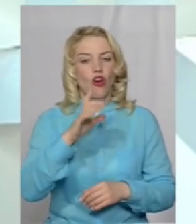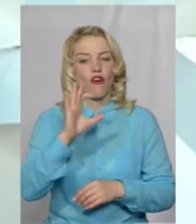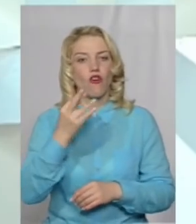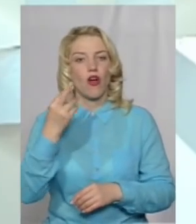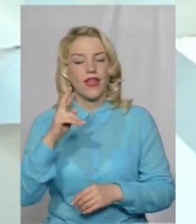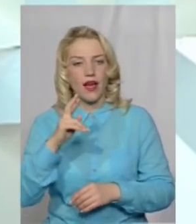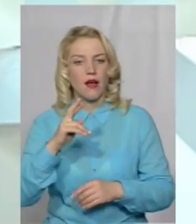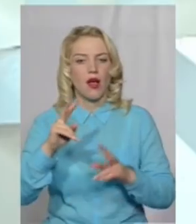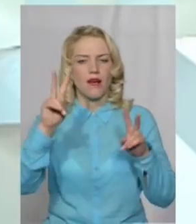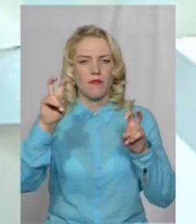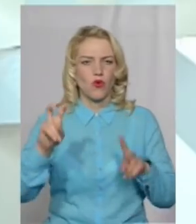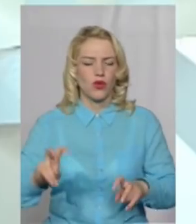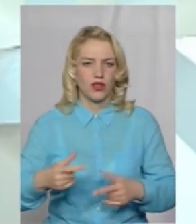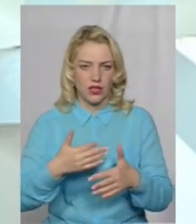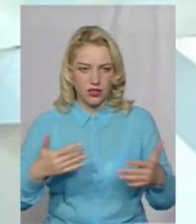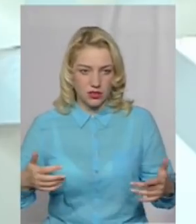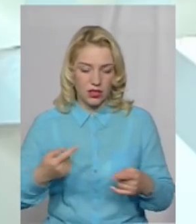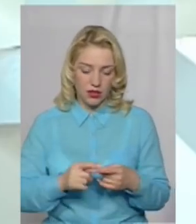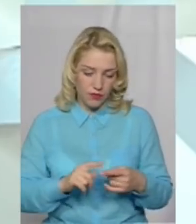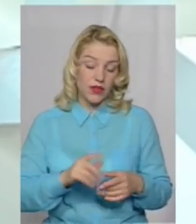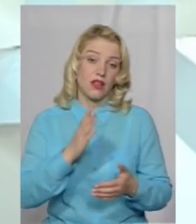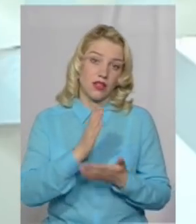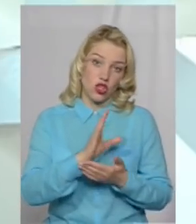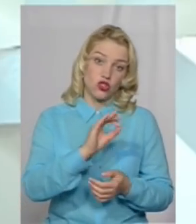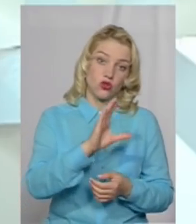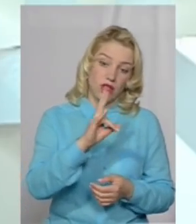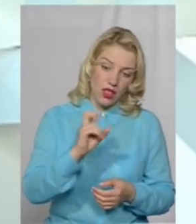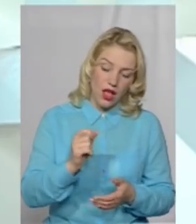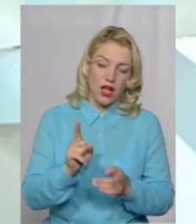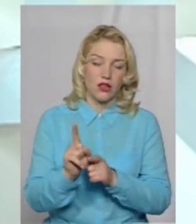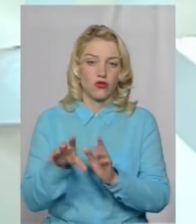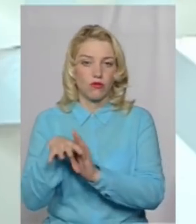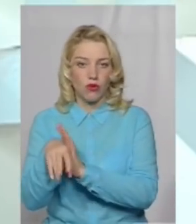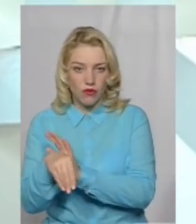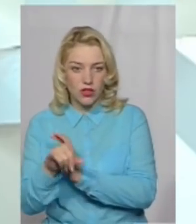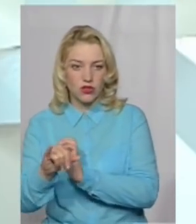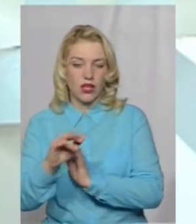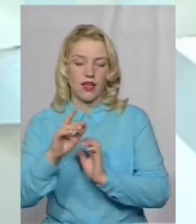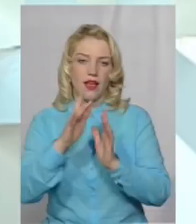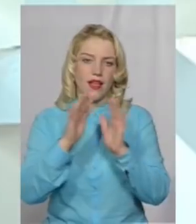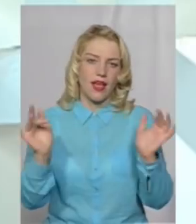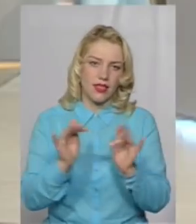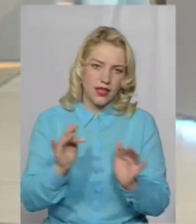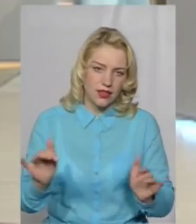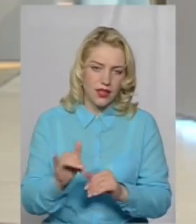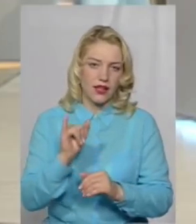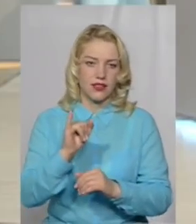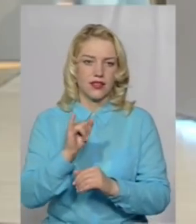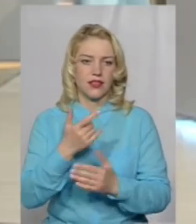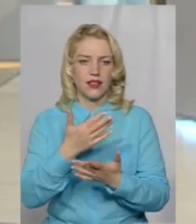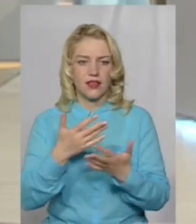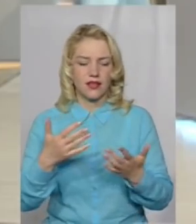сосни, 80% це насіння сосни, але також ми запроваджуємо вирощування і ялини, і